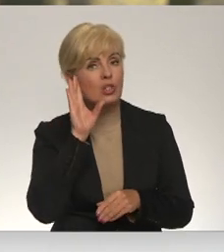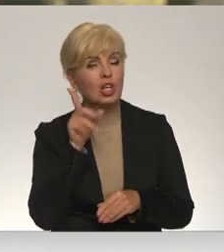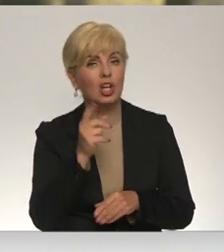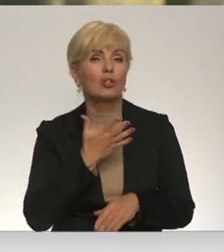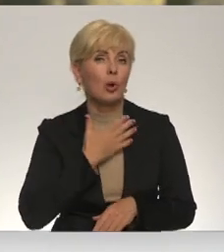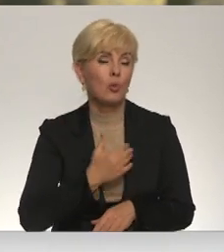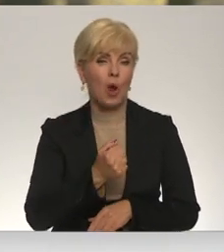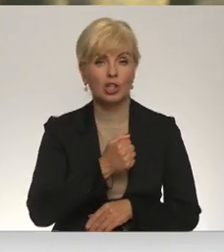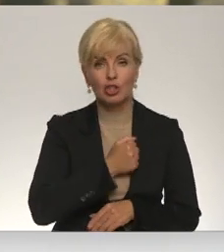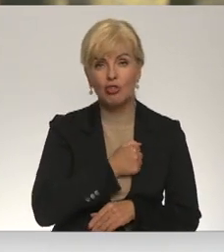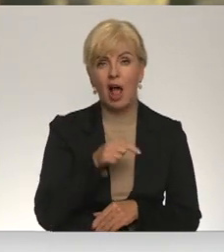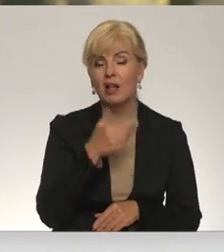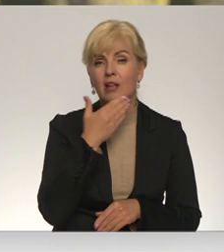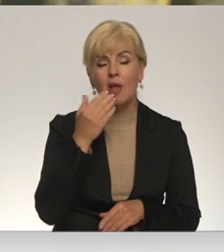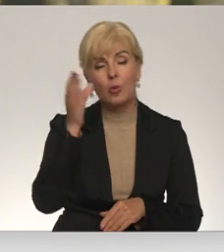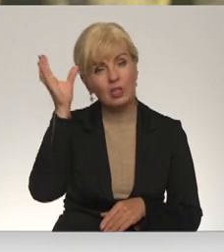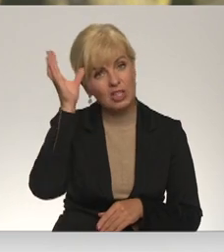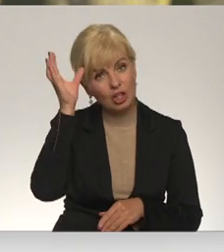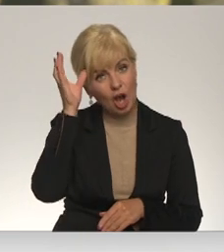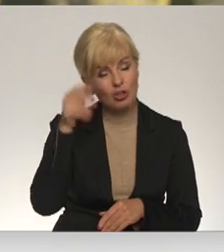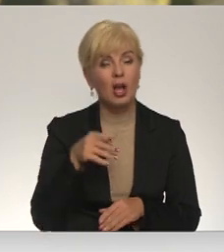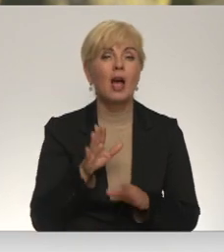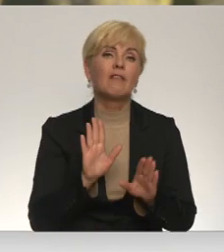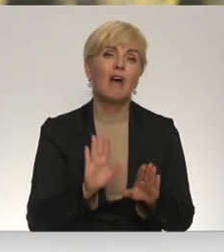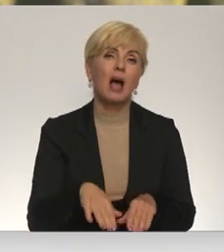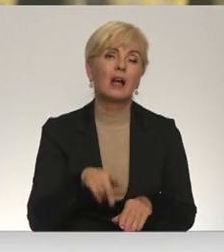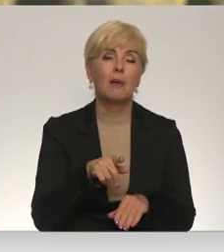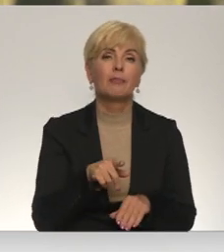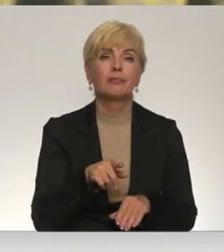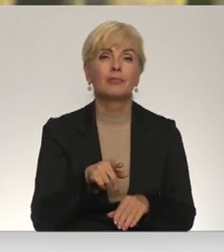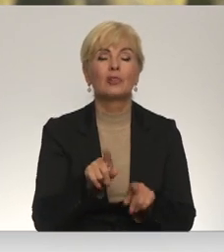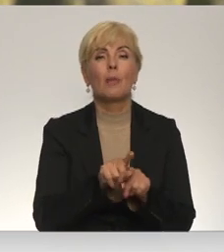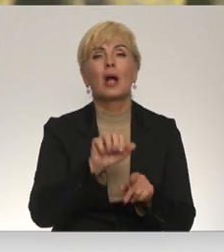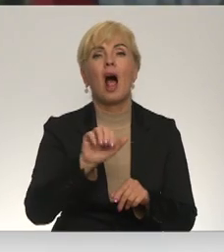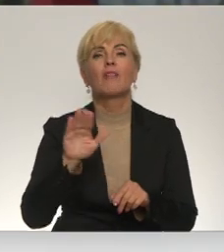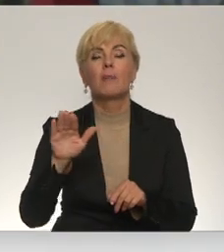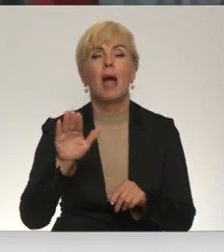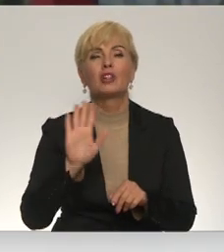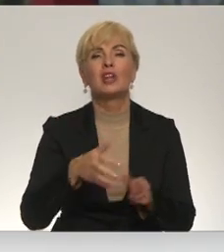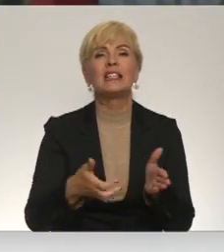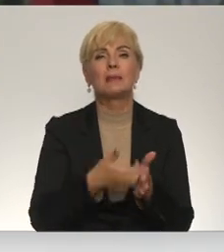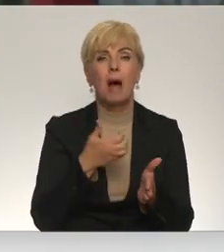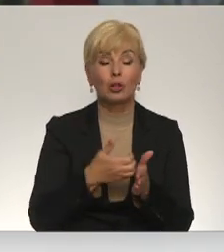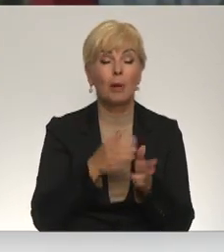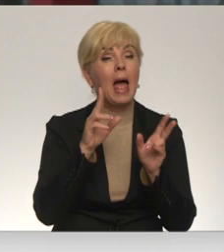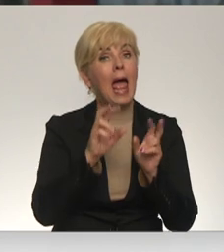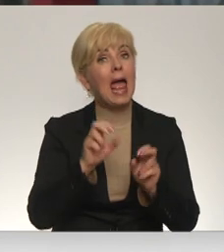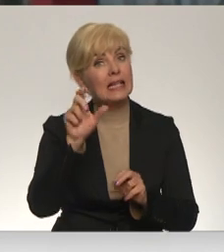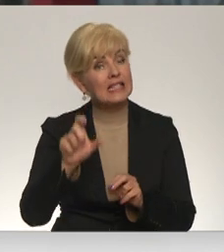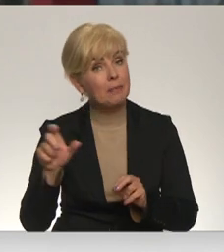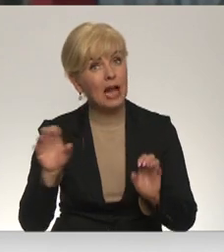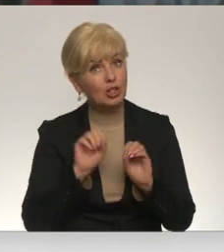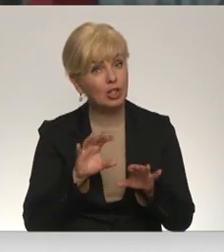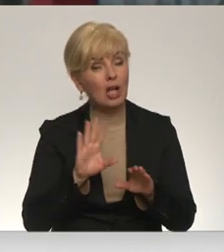žēl, ka tās nav zināšanas, ar kurām mēs tā kā ar alfabētu operējam. Eksperti norāda, ka, lai sasniegtu